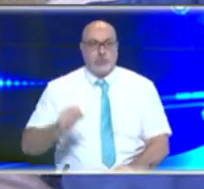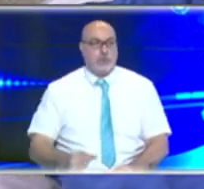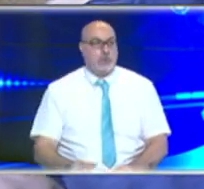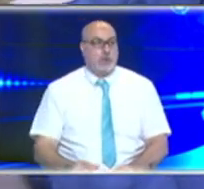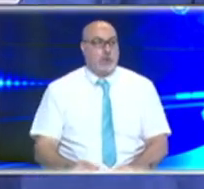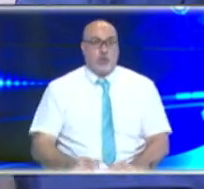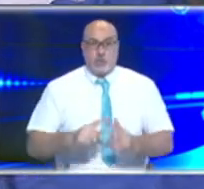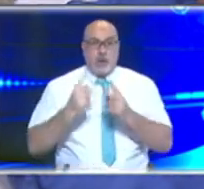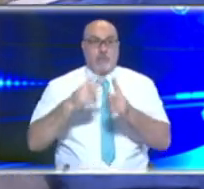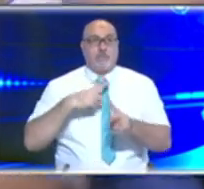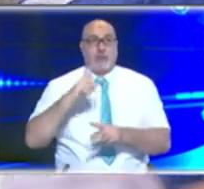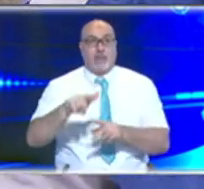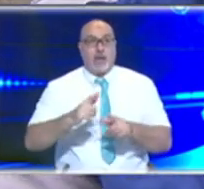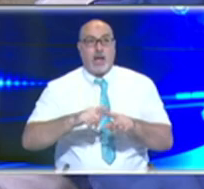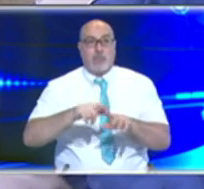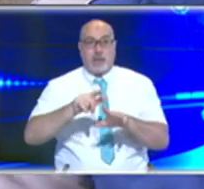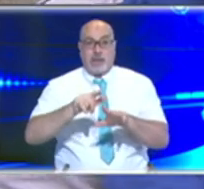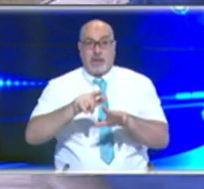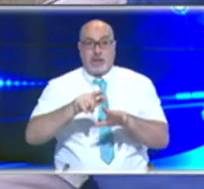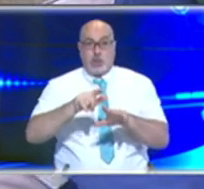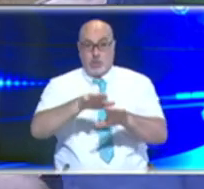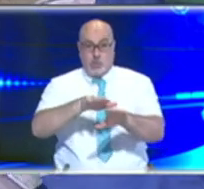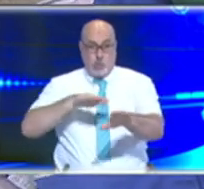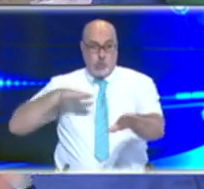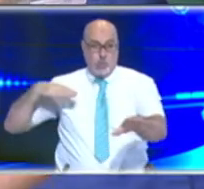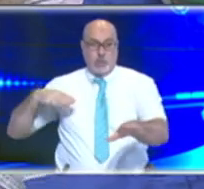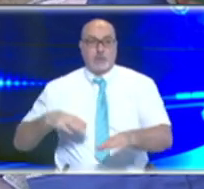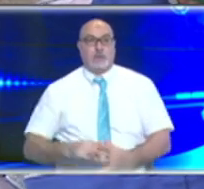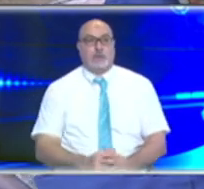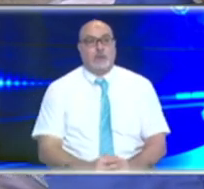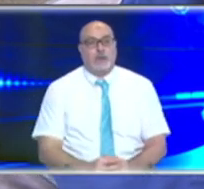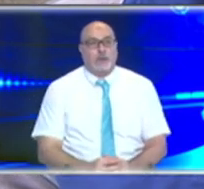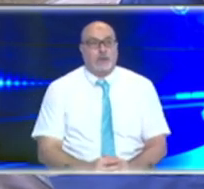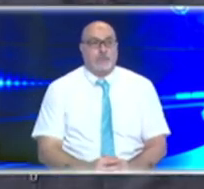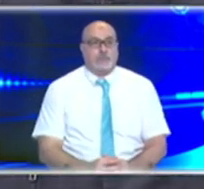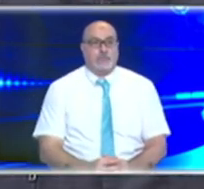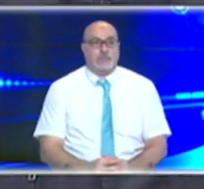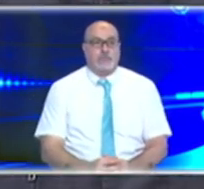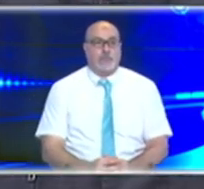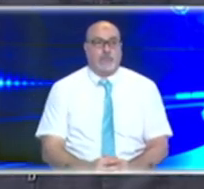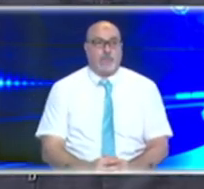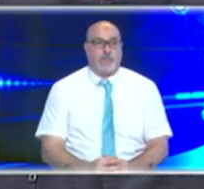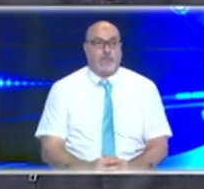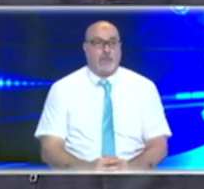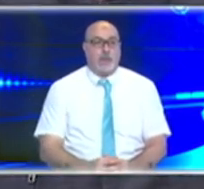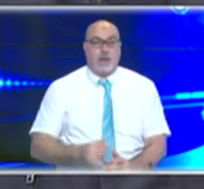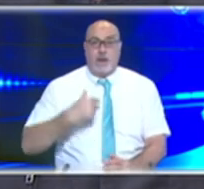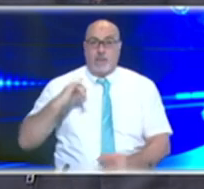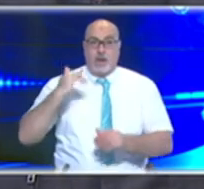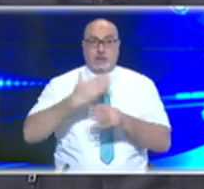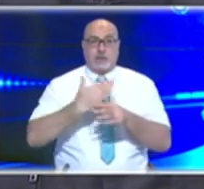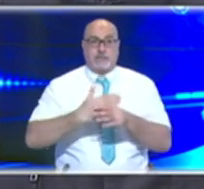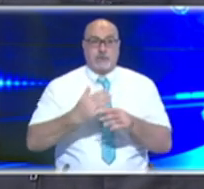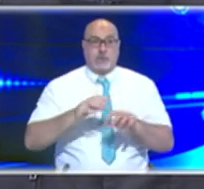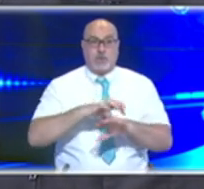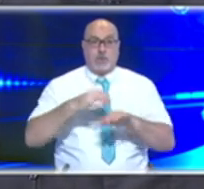الماء نخلع باش يدير مارشالير، زاد أفونسا كاين أفونسا زدنا انقذناه، هذا زوج انقذناهم. فيما يخص التدخل اللي سجلناهم على مستوى قطاع